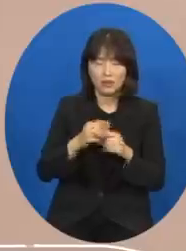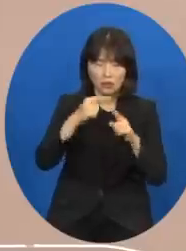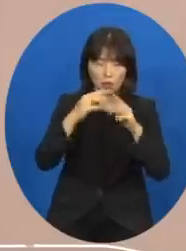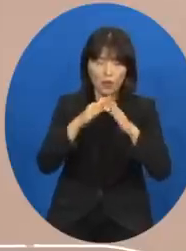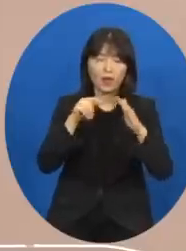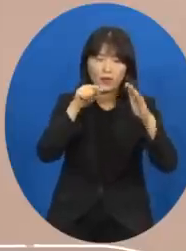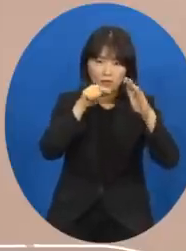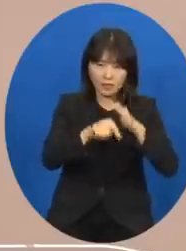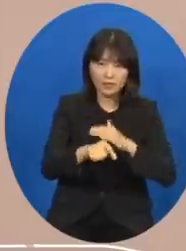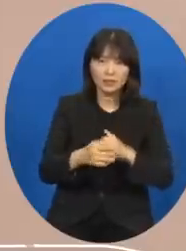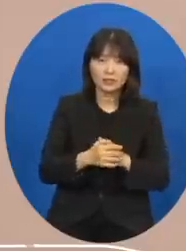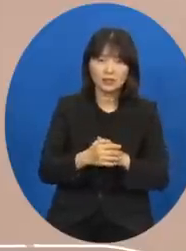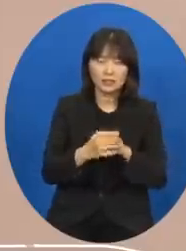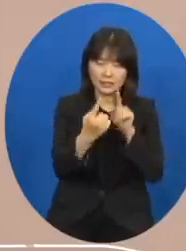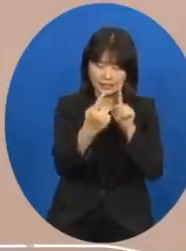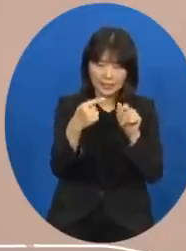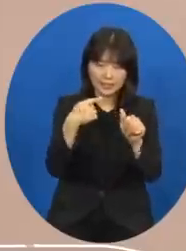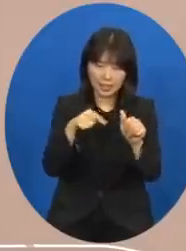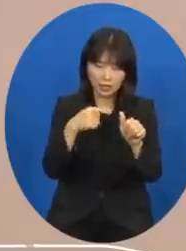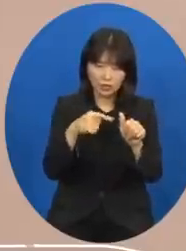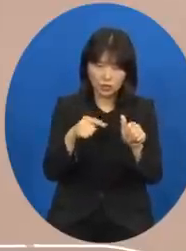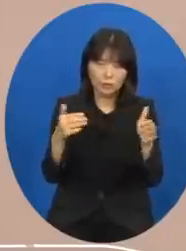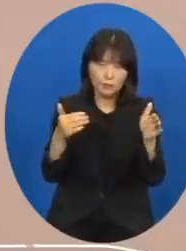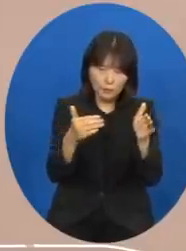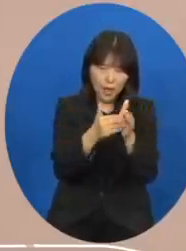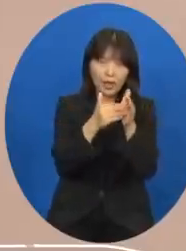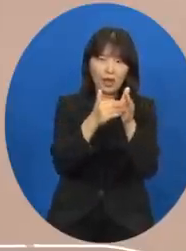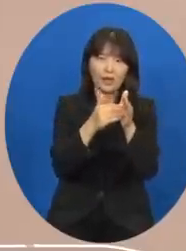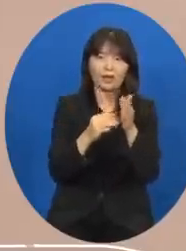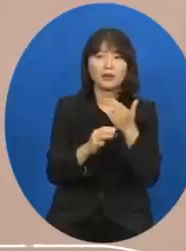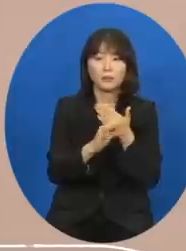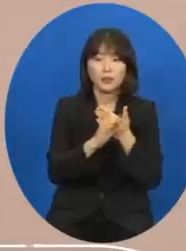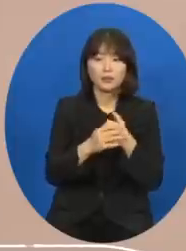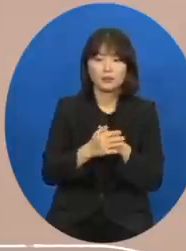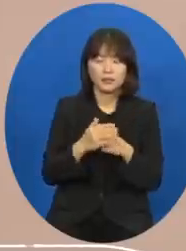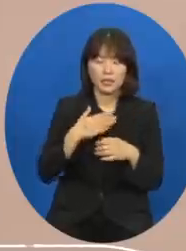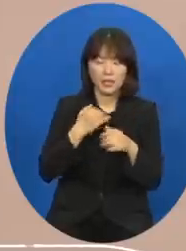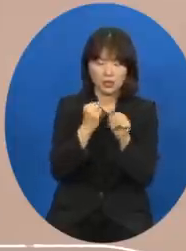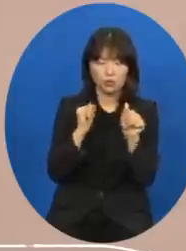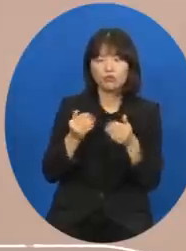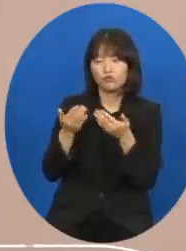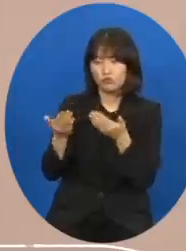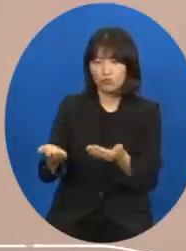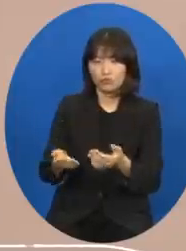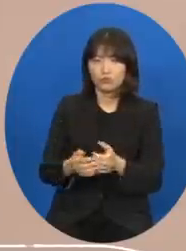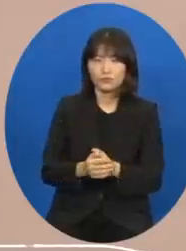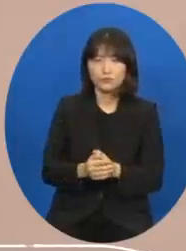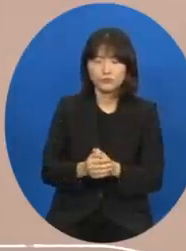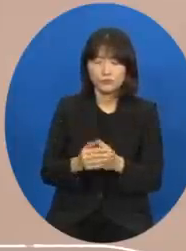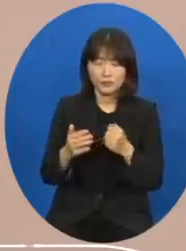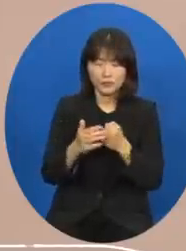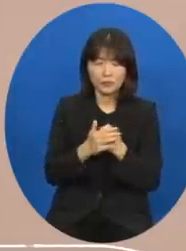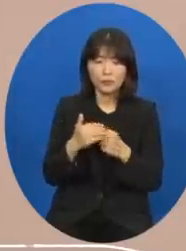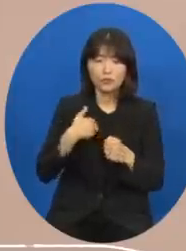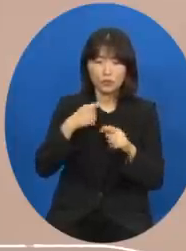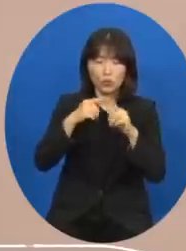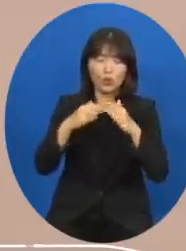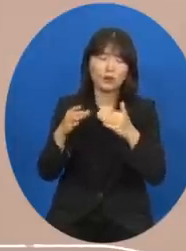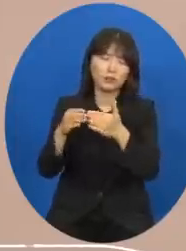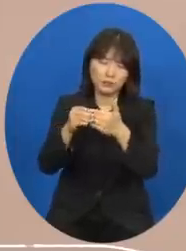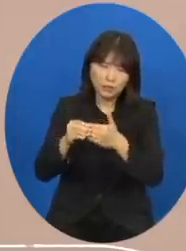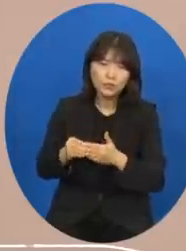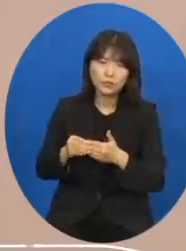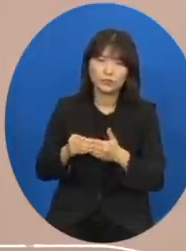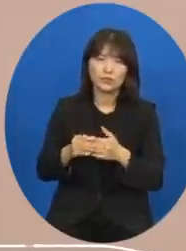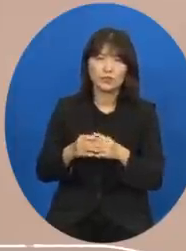가서 1:1 양육만 마치면 네, 헤어져 주겠다. 그래서 우리 교회를 데려온 거예요.